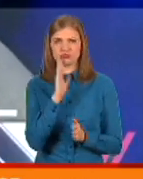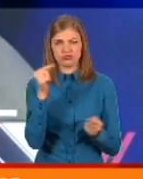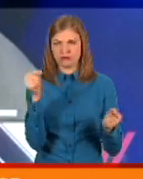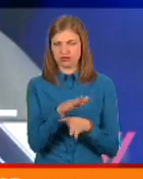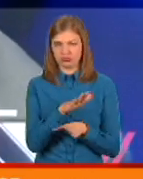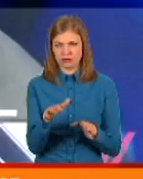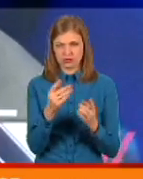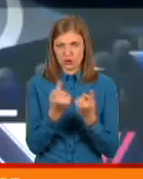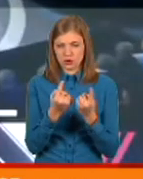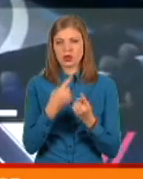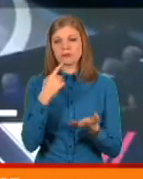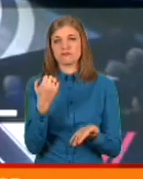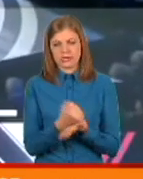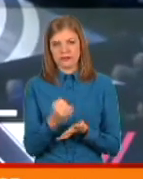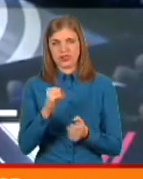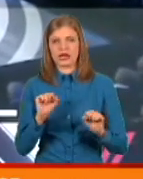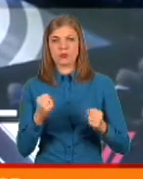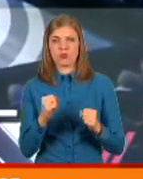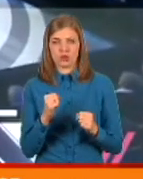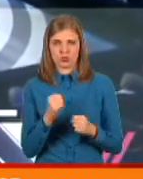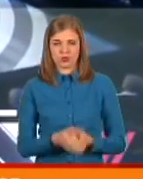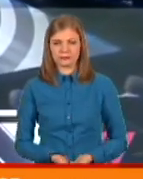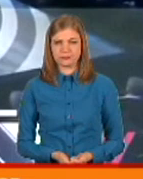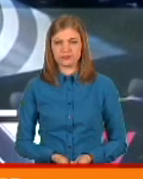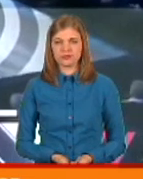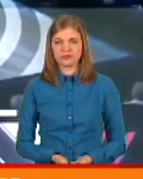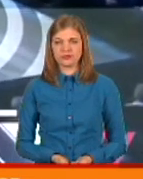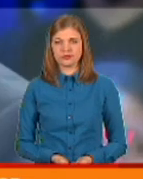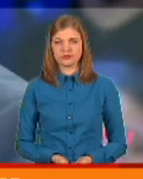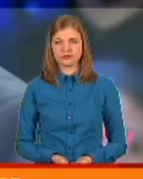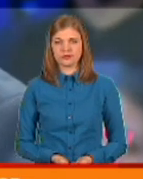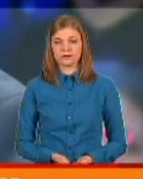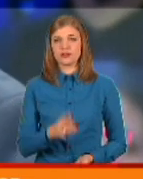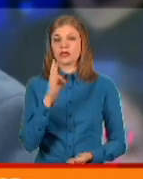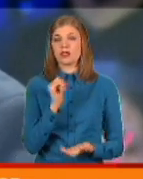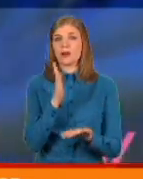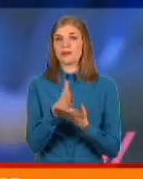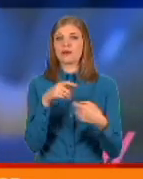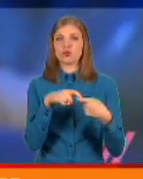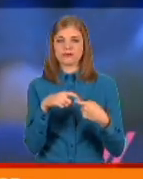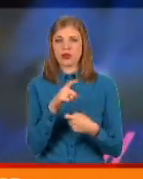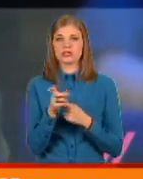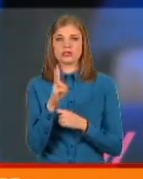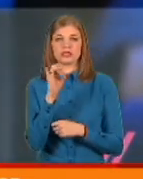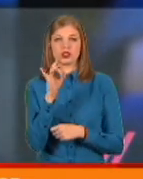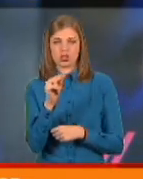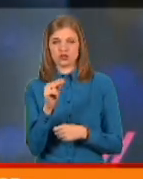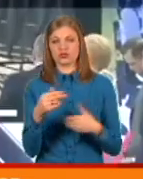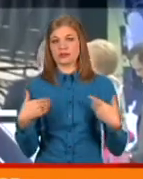її одногрупниці, підтвердила і подруга загиблої. На прямой связи из Керчи. Алина,